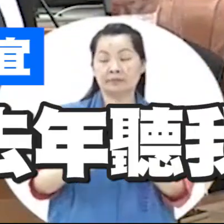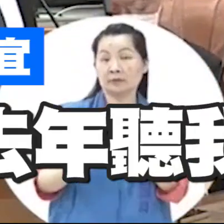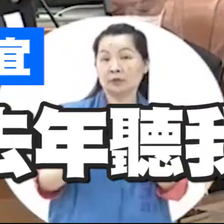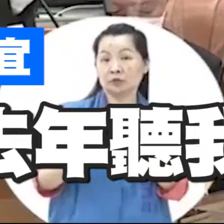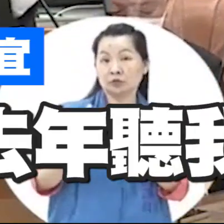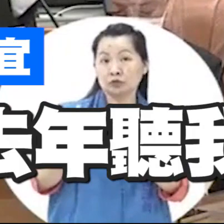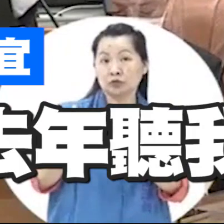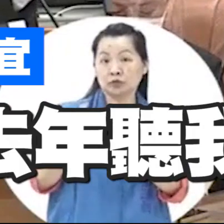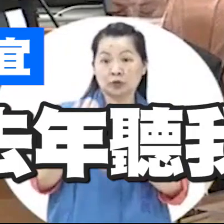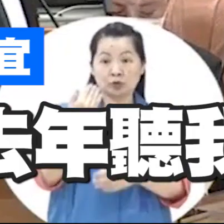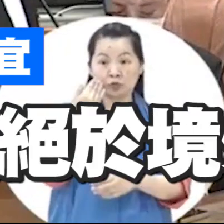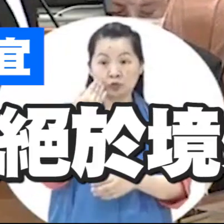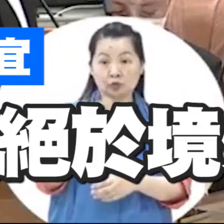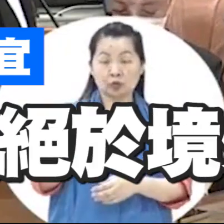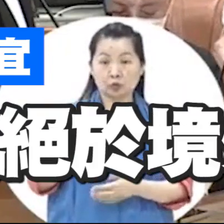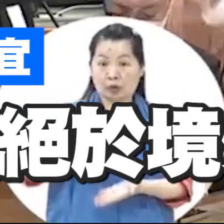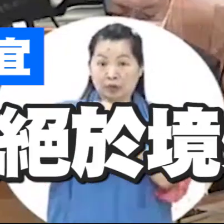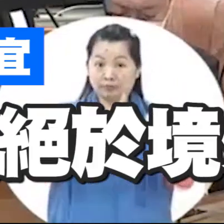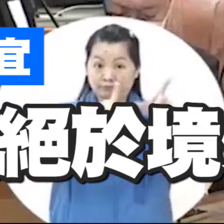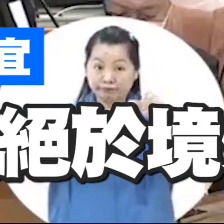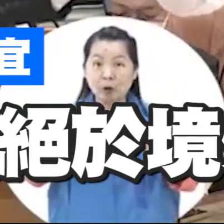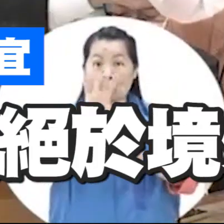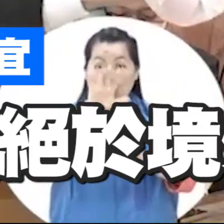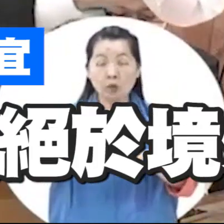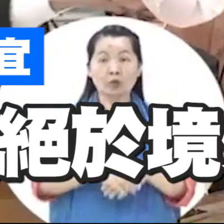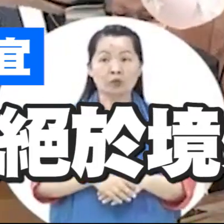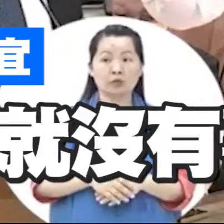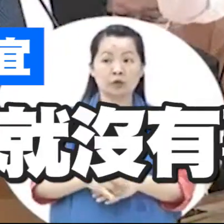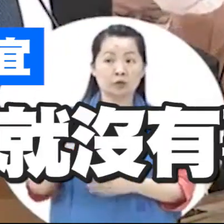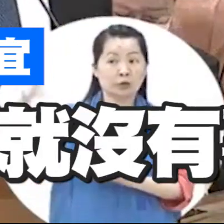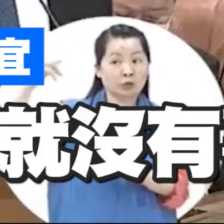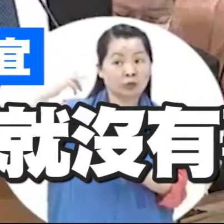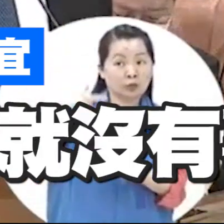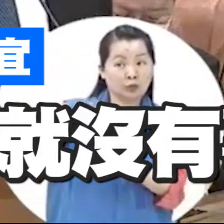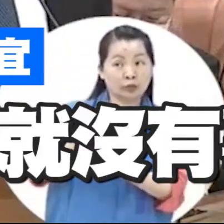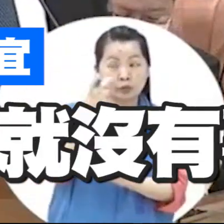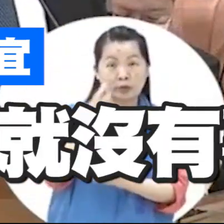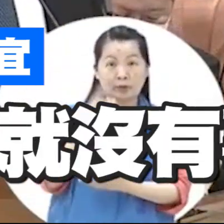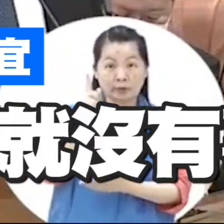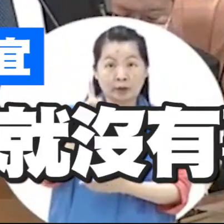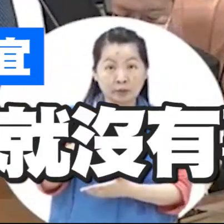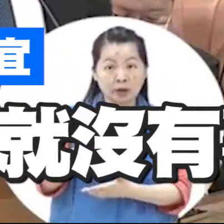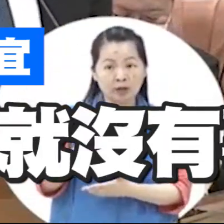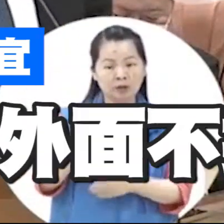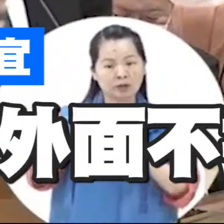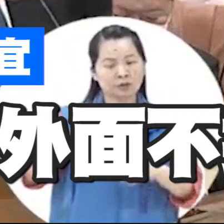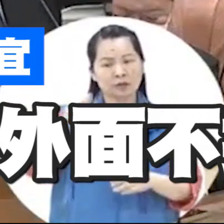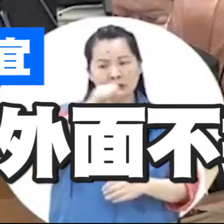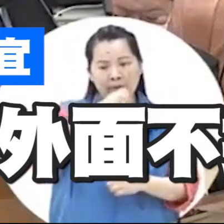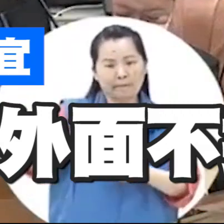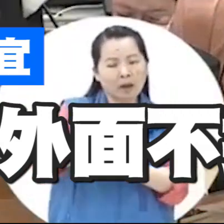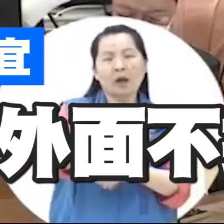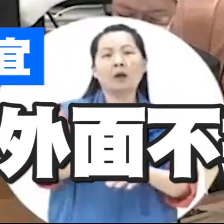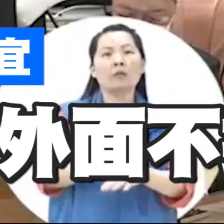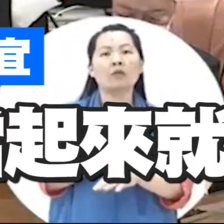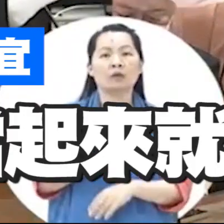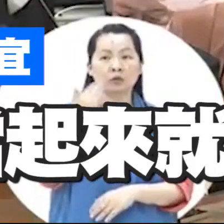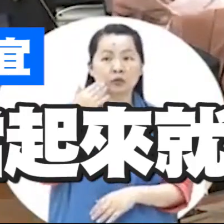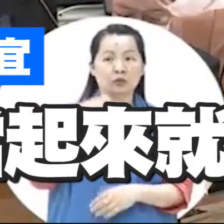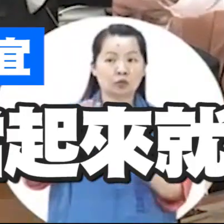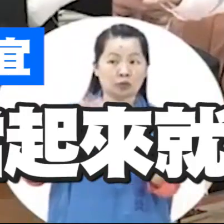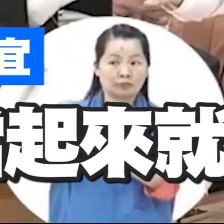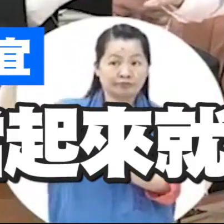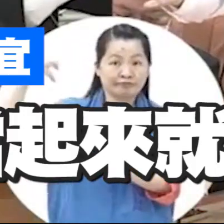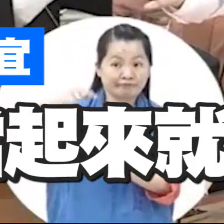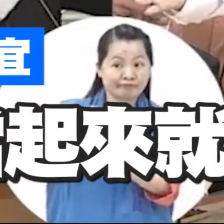听我的话，组织一 千万，所以都是听你的话， 内底无无这样的代志啊嘛，你怎么看不懂？你怎